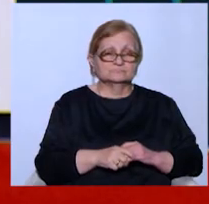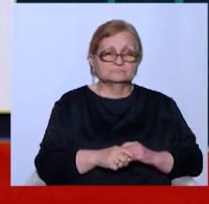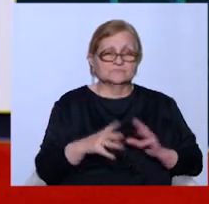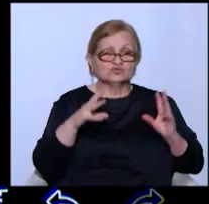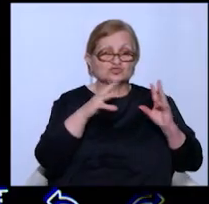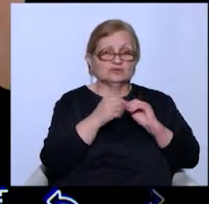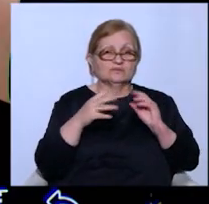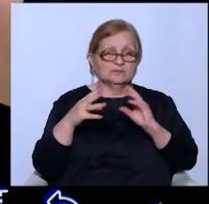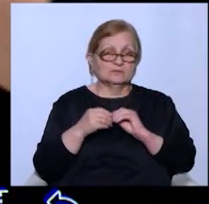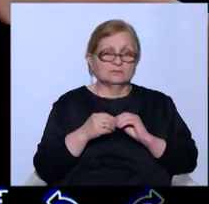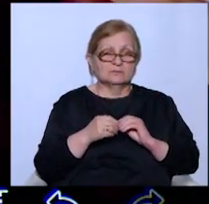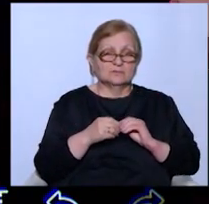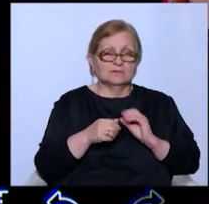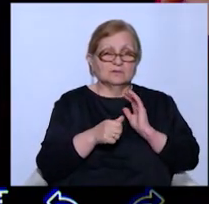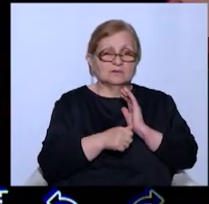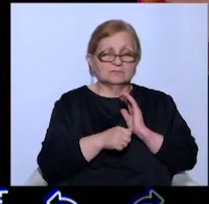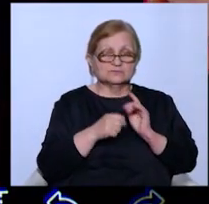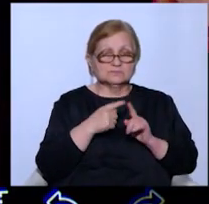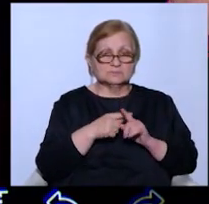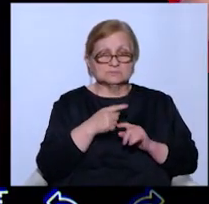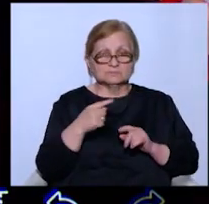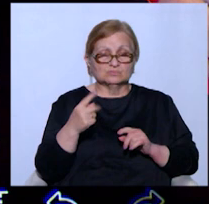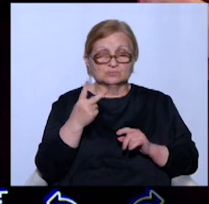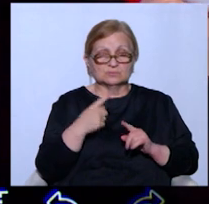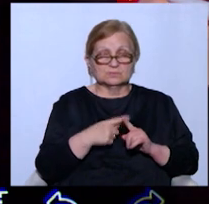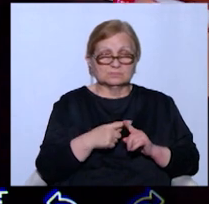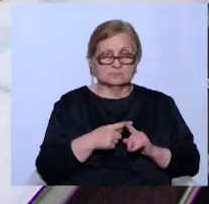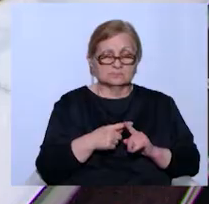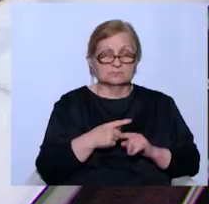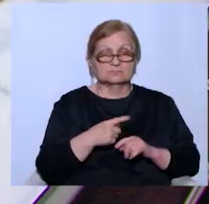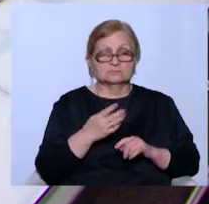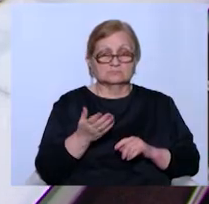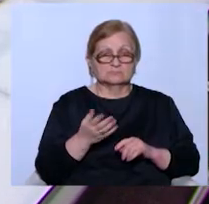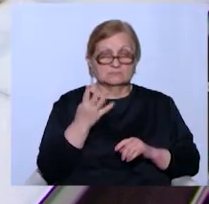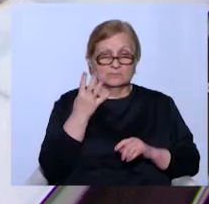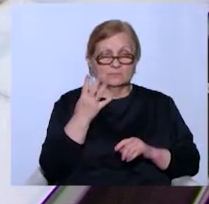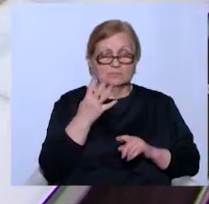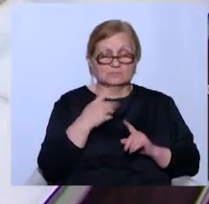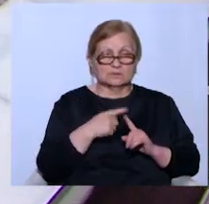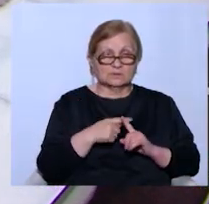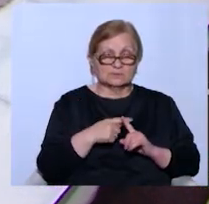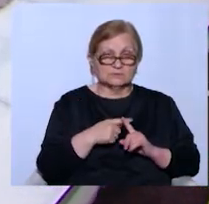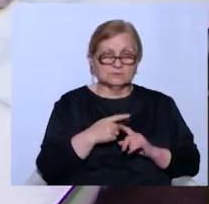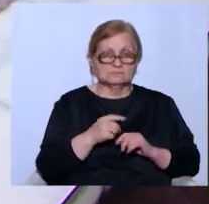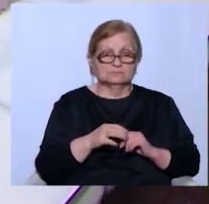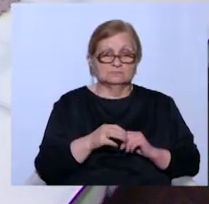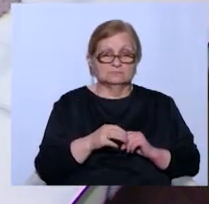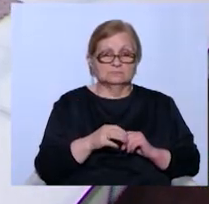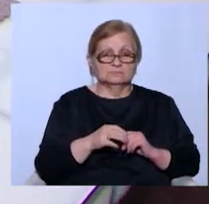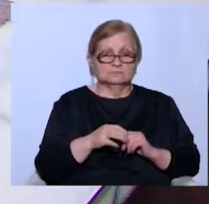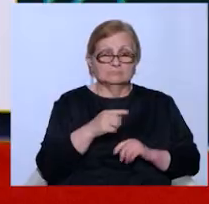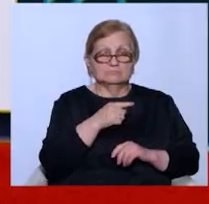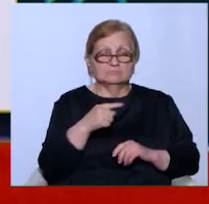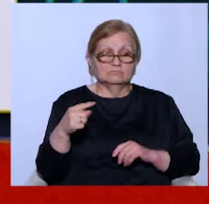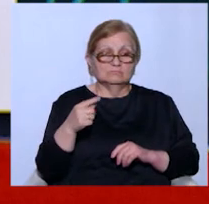მექნება? 6x მინუს 2x არის რამდენი? 6x მინუს 2x არის 4x